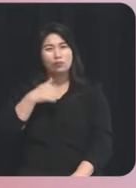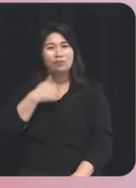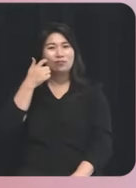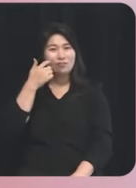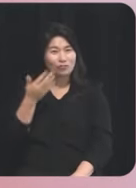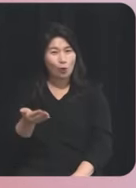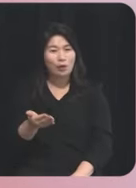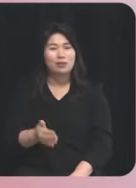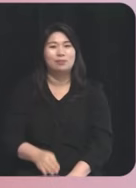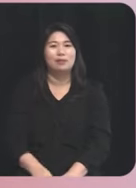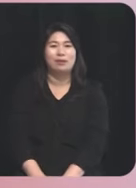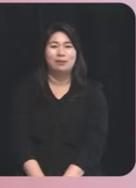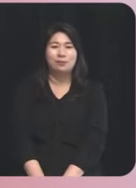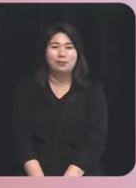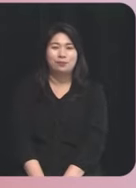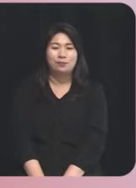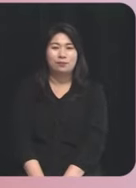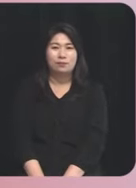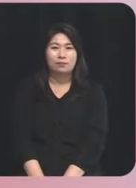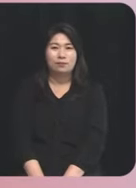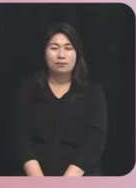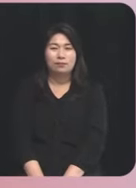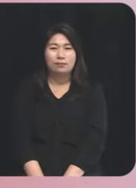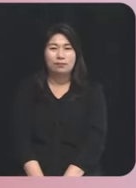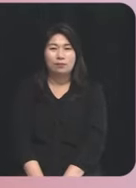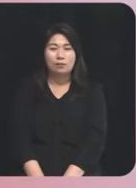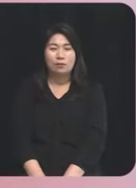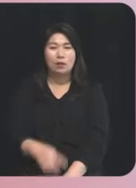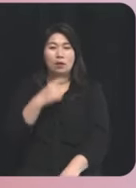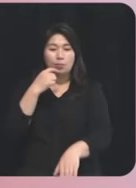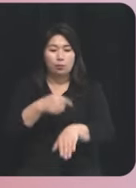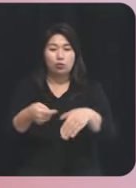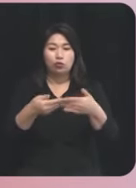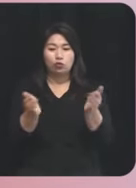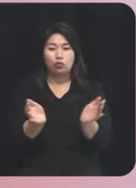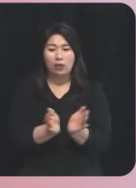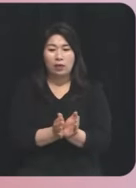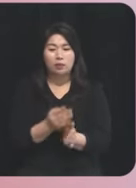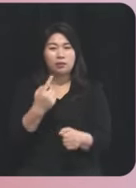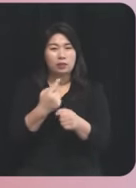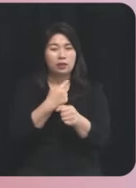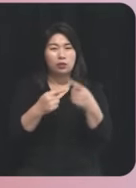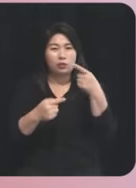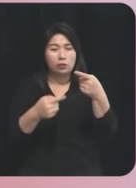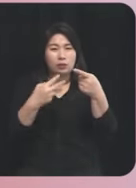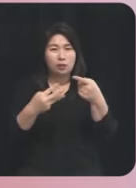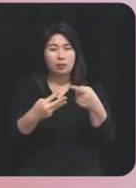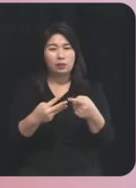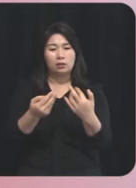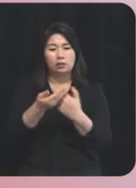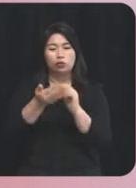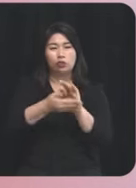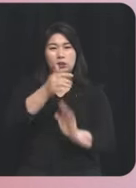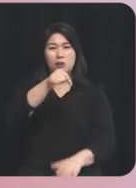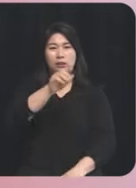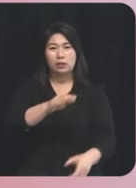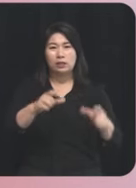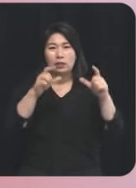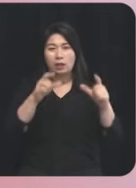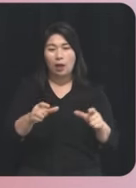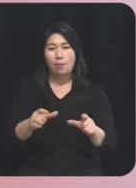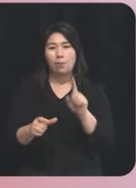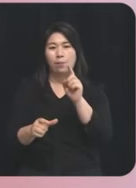문 후보님께 여쭙고자 합니다. 자, 민주당은 금년 2월 3일 제주시갑 예비 후보들이 모여서